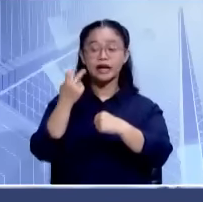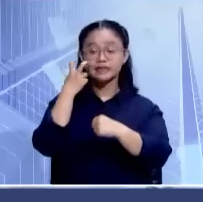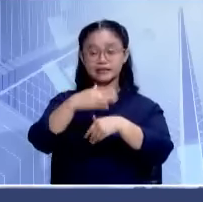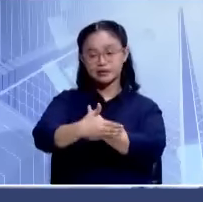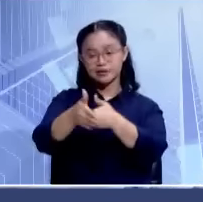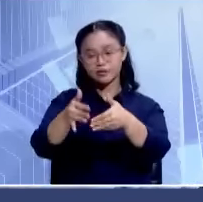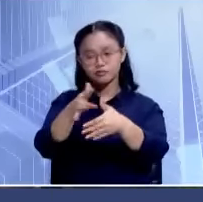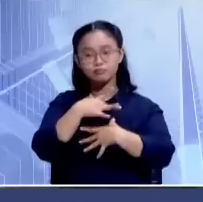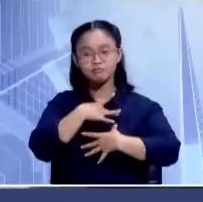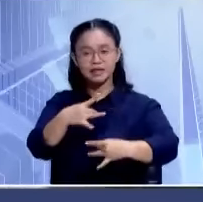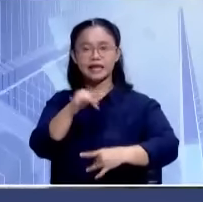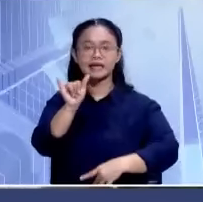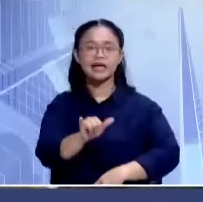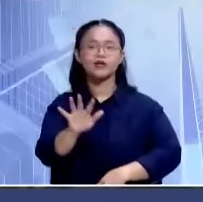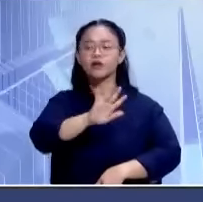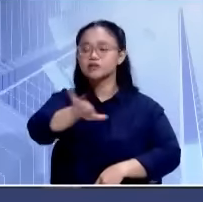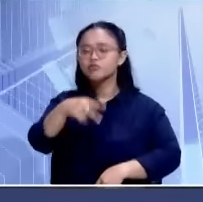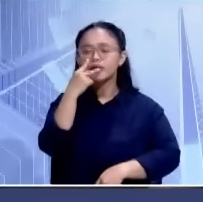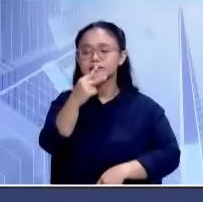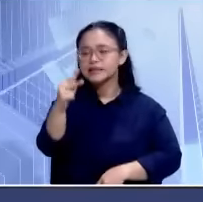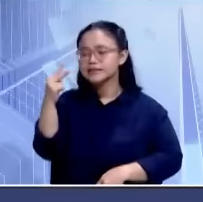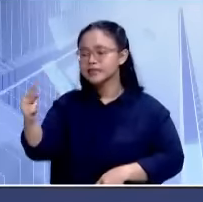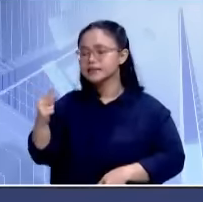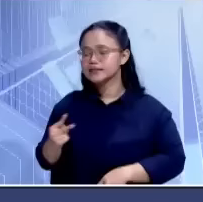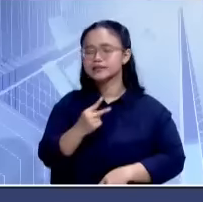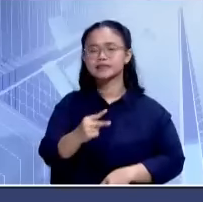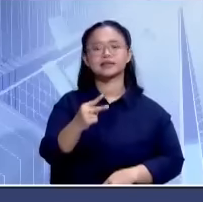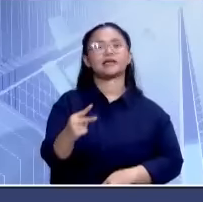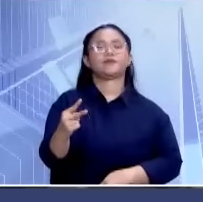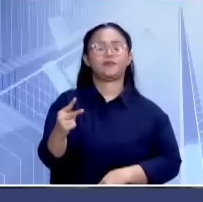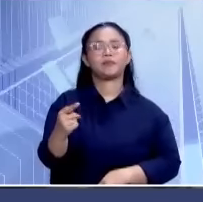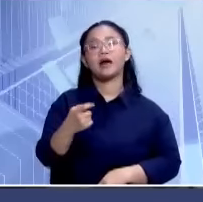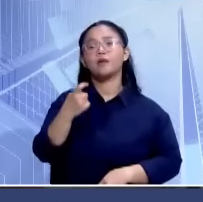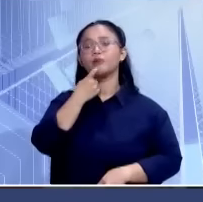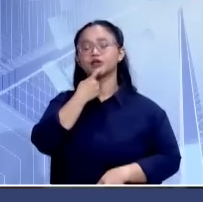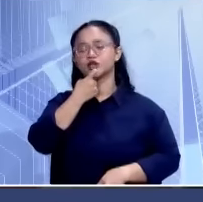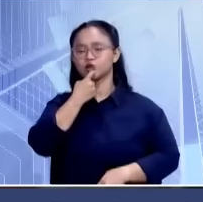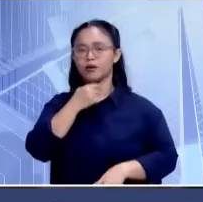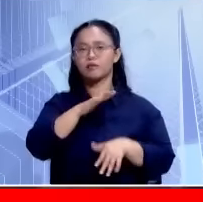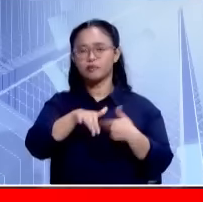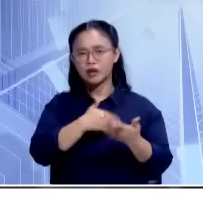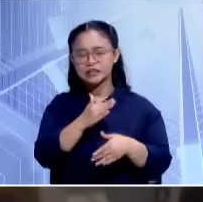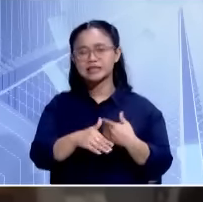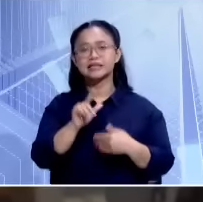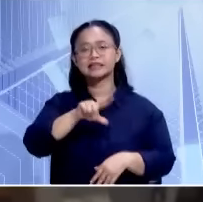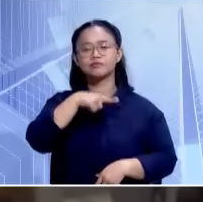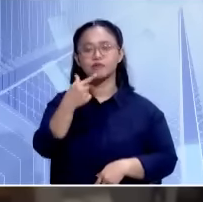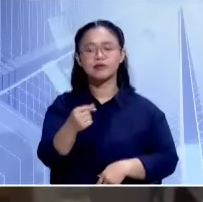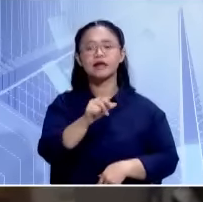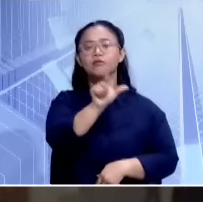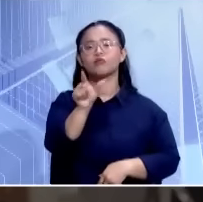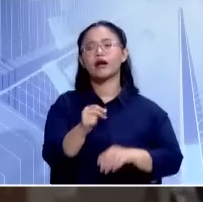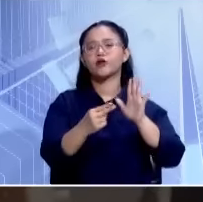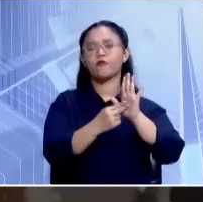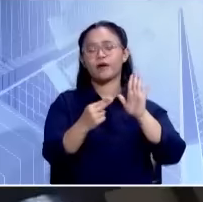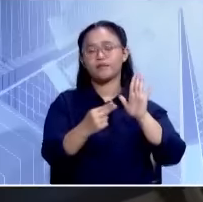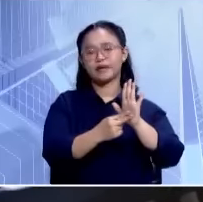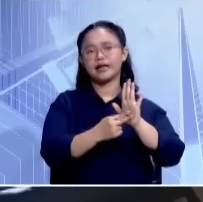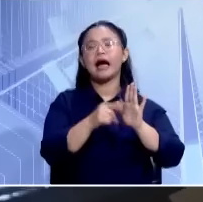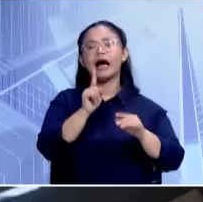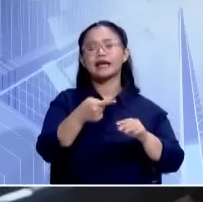menarik sehingga menarik minat anak-anak. Uji coba makan bergizi gratis akan diberikan hingga November mendatang dengan